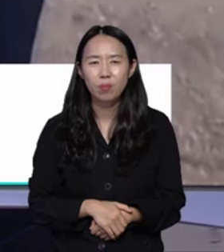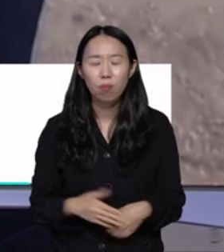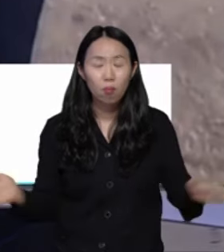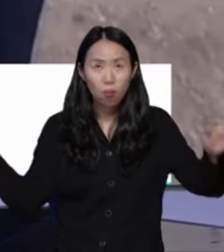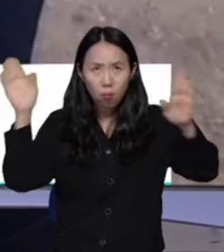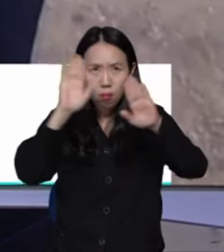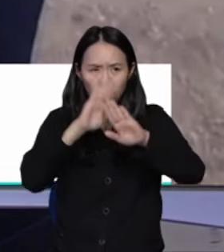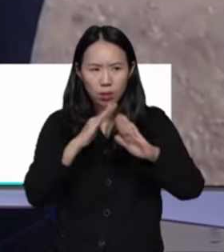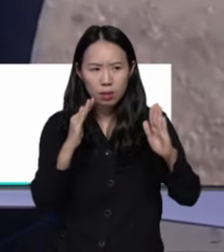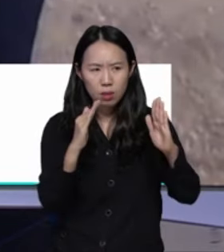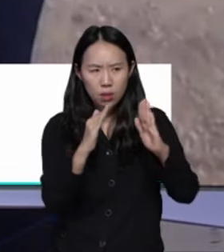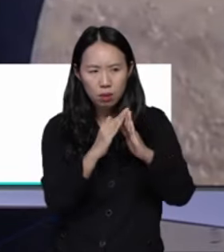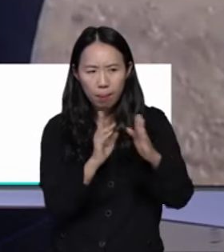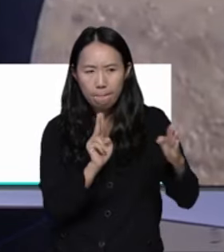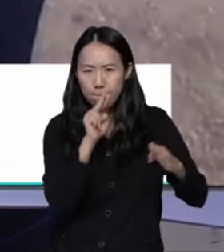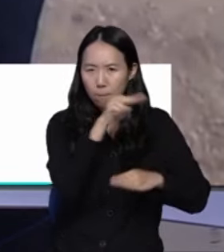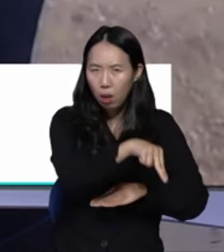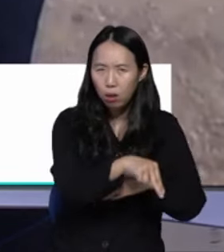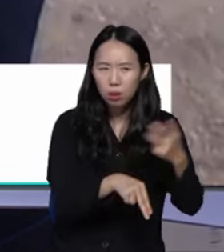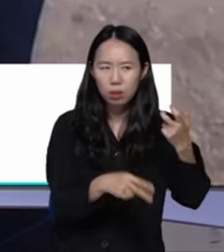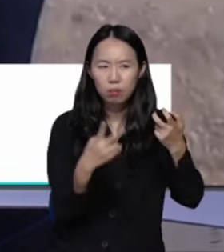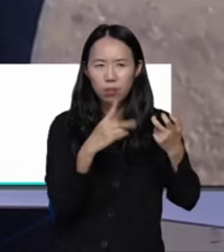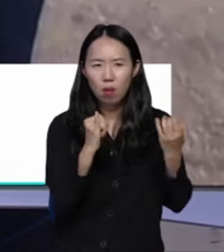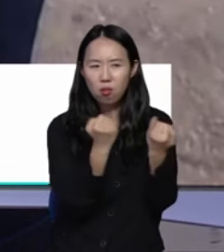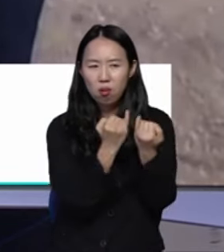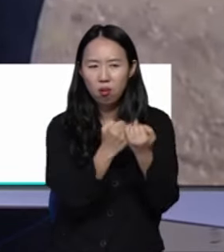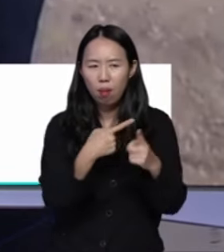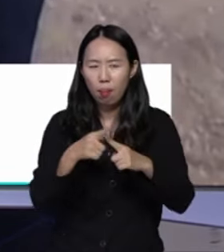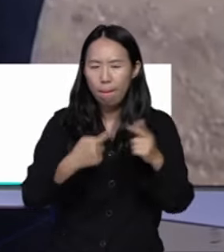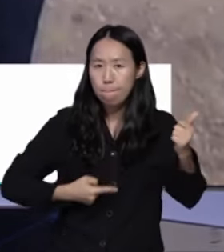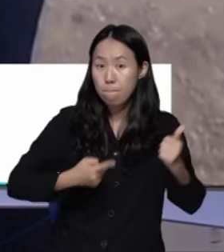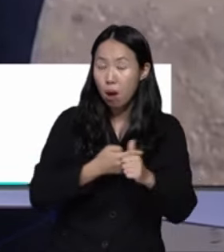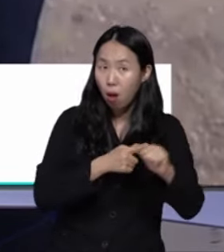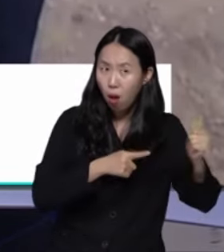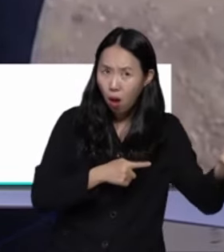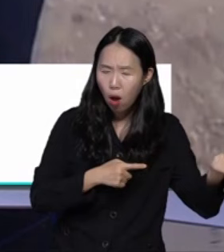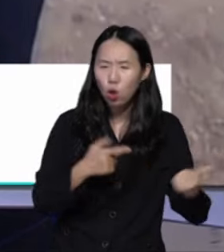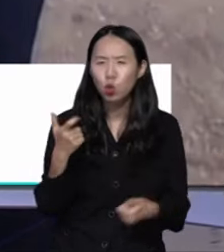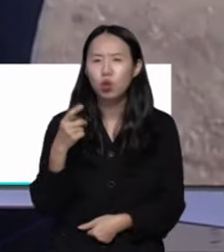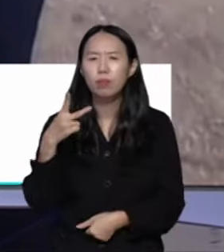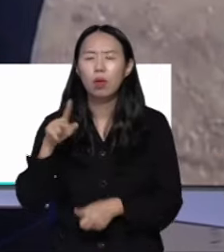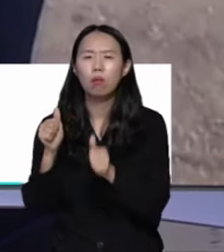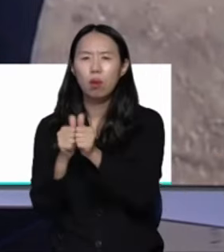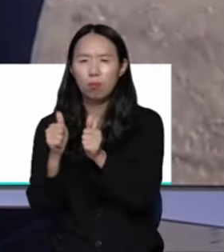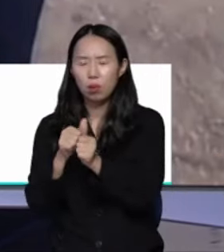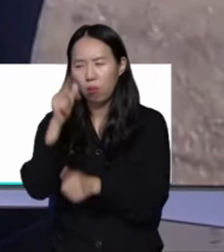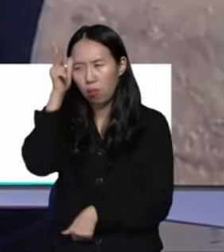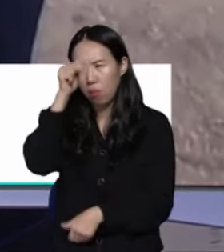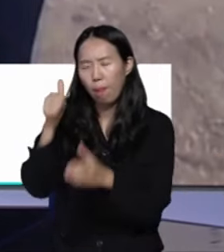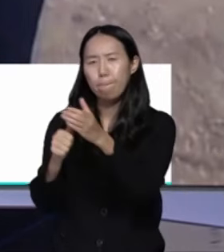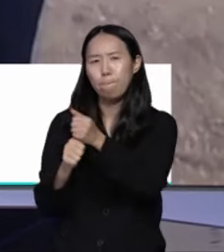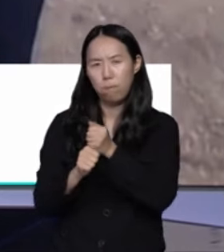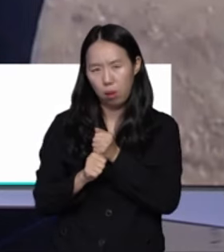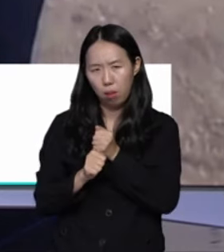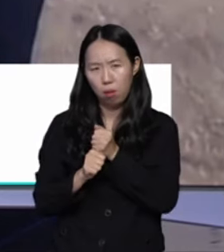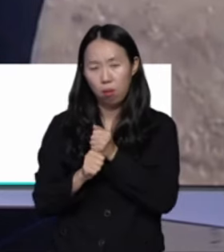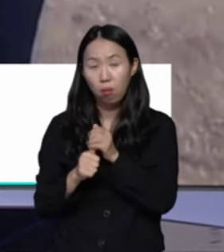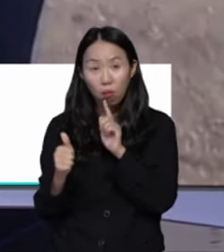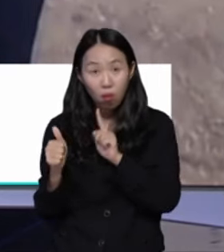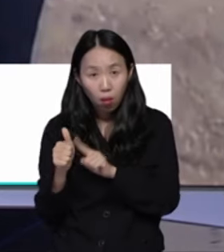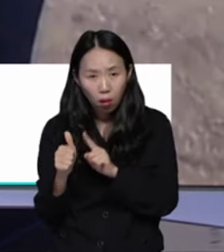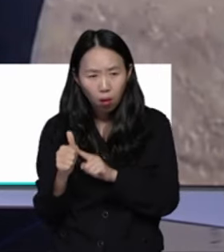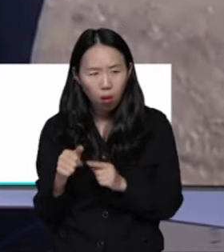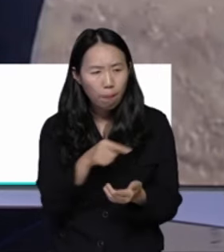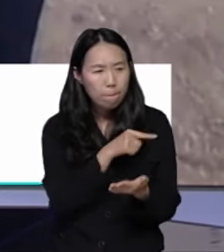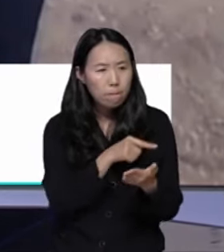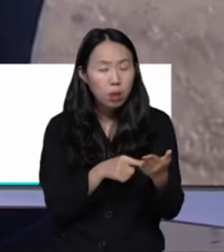한밤 중에 주택에 몰래 들어가 70대 여성을 흉기로 찔러 숨지게 한 60대 남성이 경찰에 붙잡혔습니다이 남성은